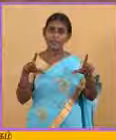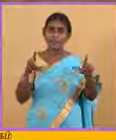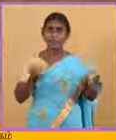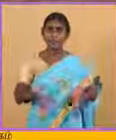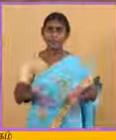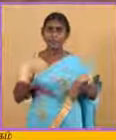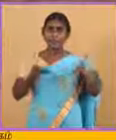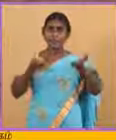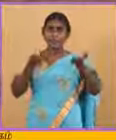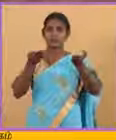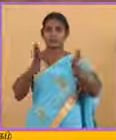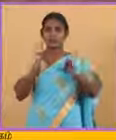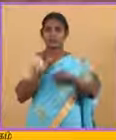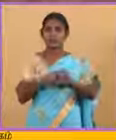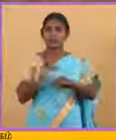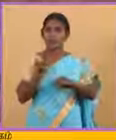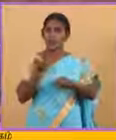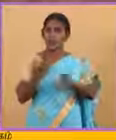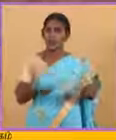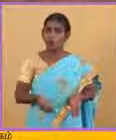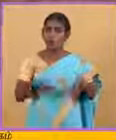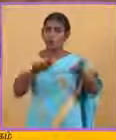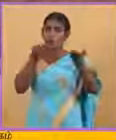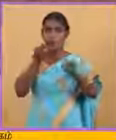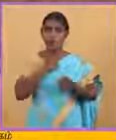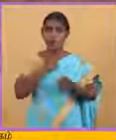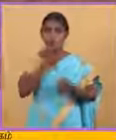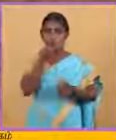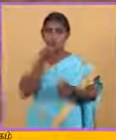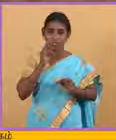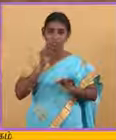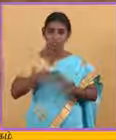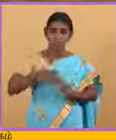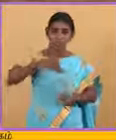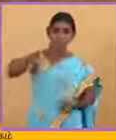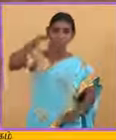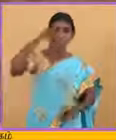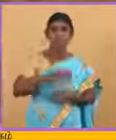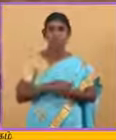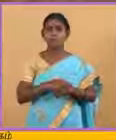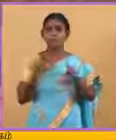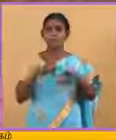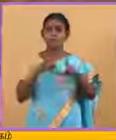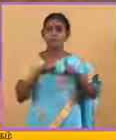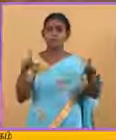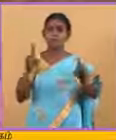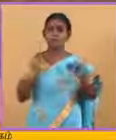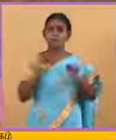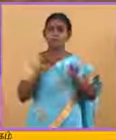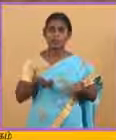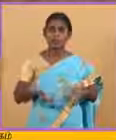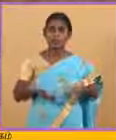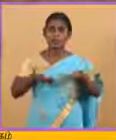உடையது. எப்படி வளரும்? நாம் தான் சாப்பிட்றோம், வளர்றோம். எப்படி மொழி வளருமா அம்மான்னு நீங்கள் என்கிட்ட